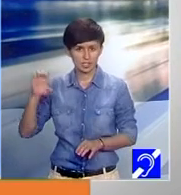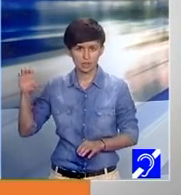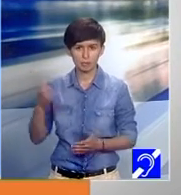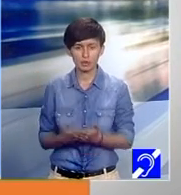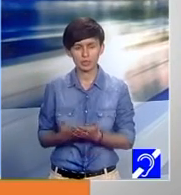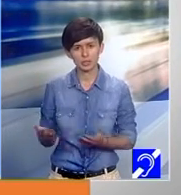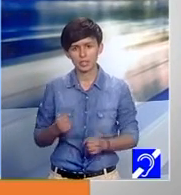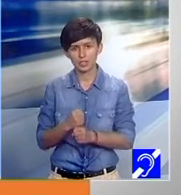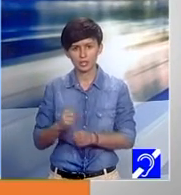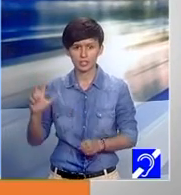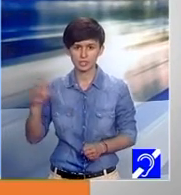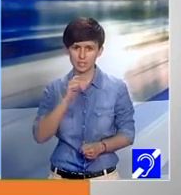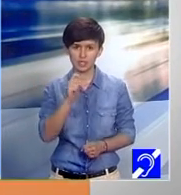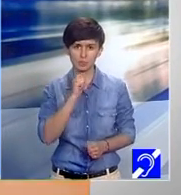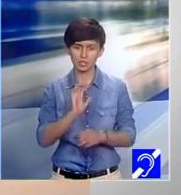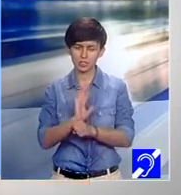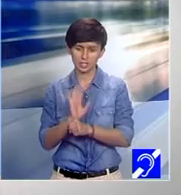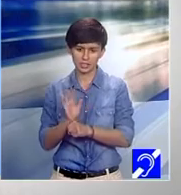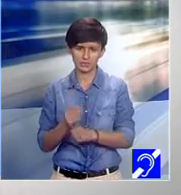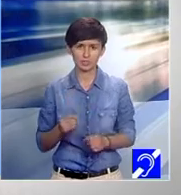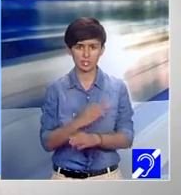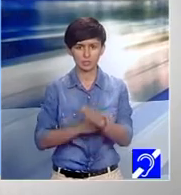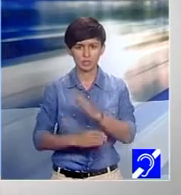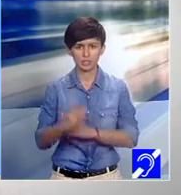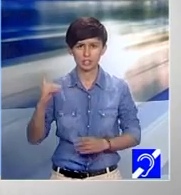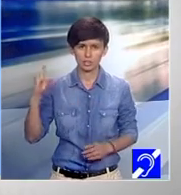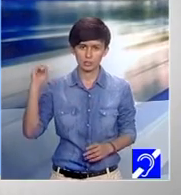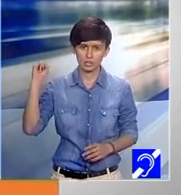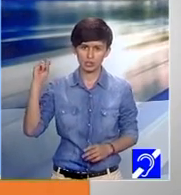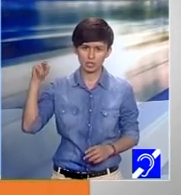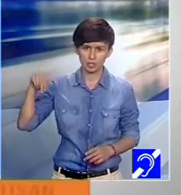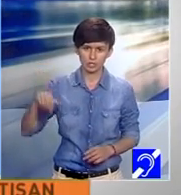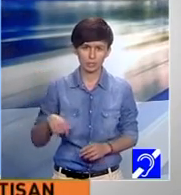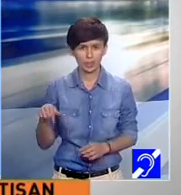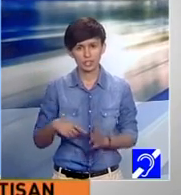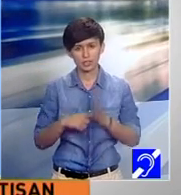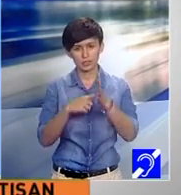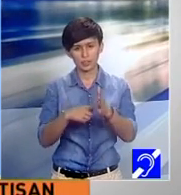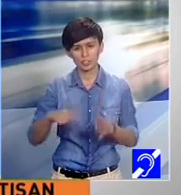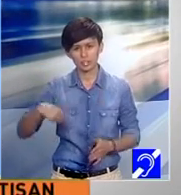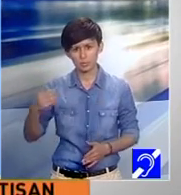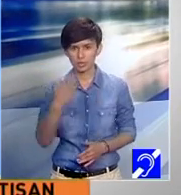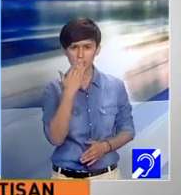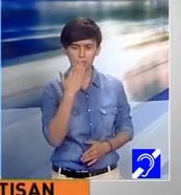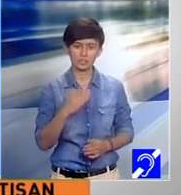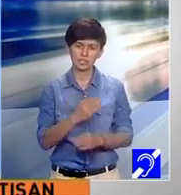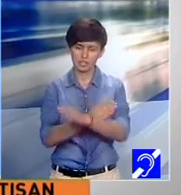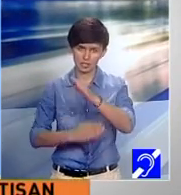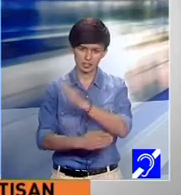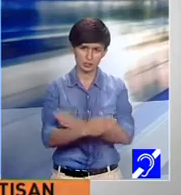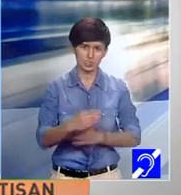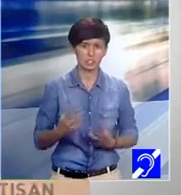Europa pentru care lucrează trei reporteri de televiziune cu sindrom Down. Noi la Fără Prejudecăți, doamnelor, domnilor, vă prezentăm o altă